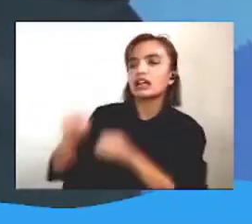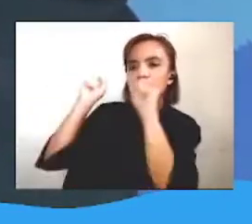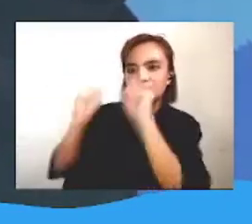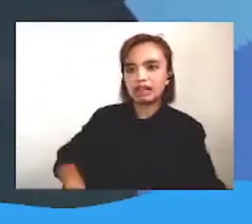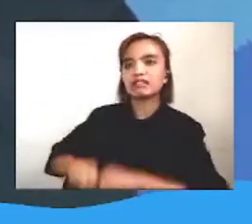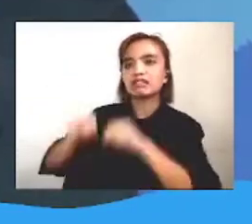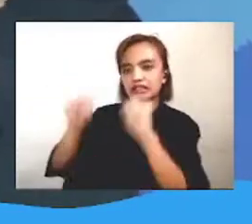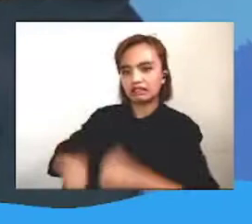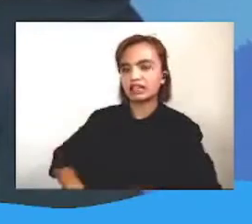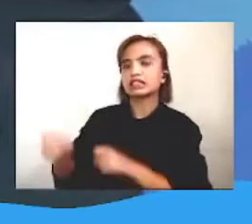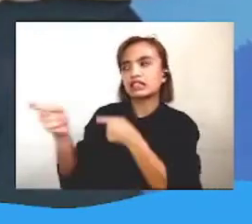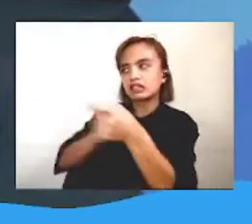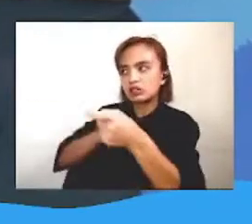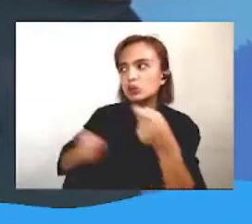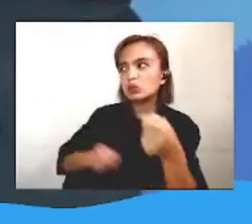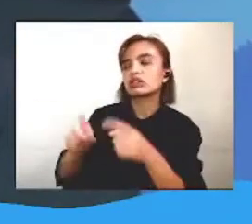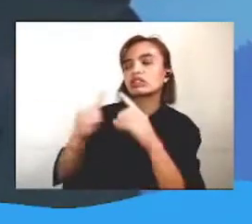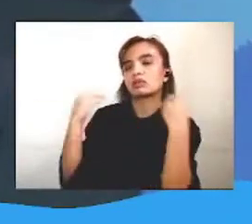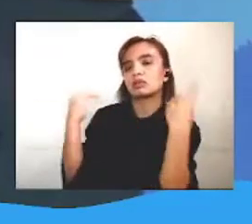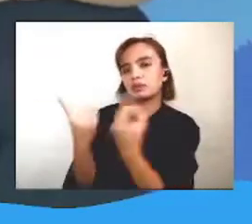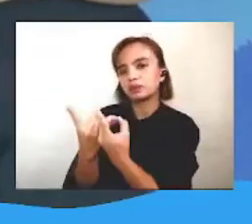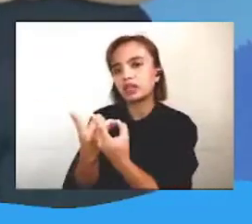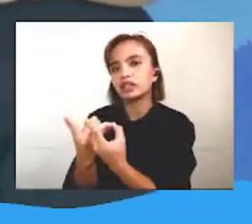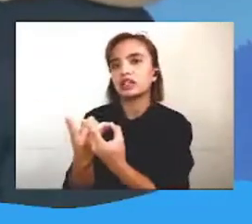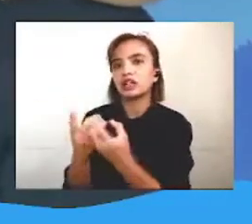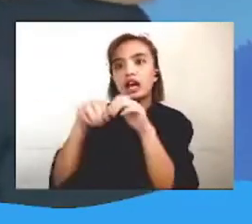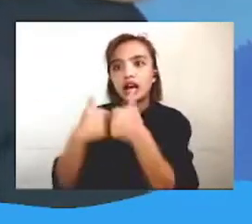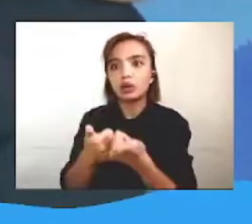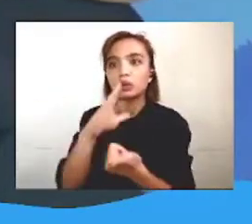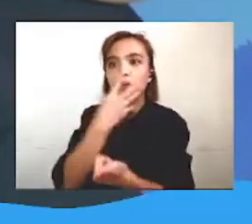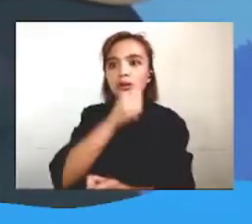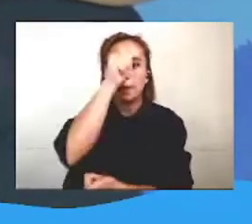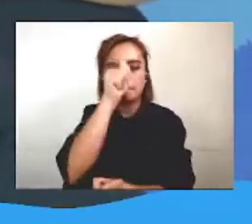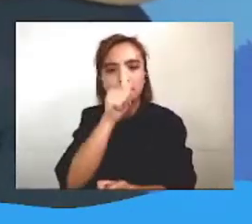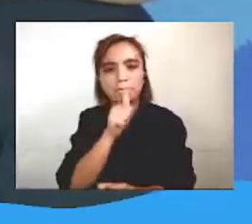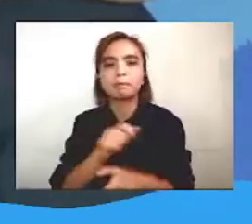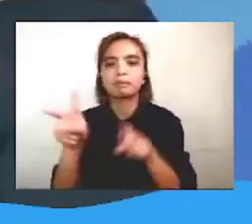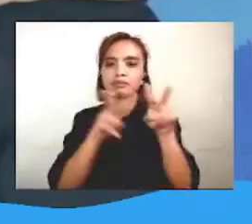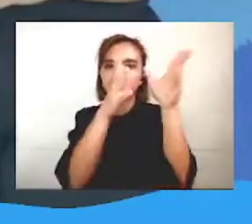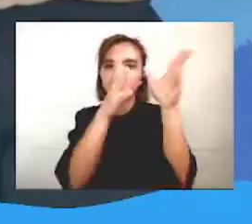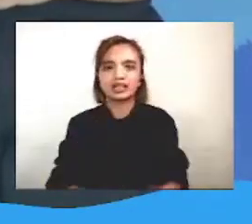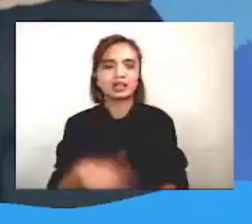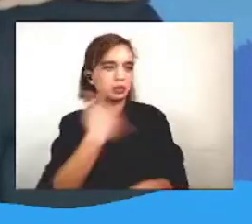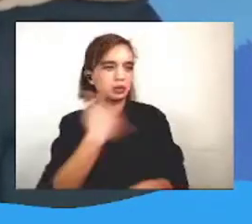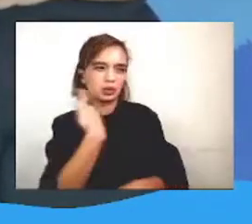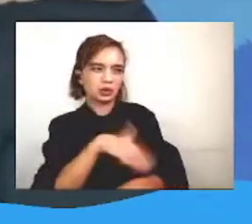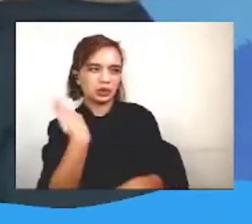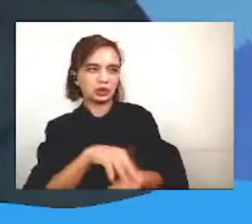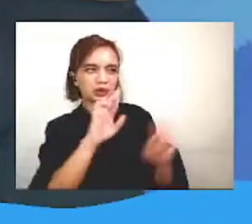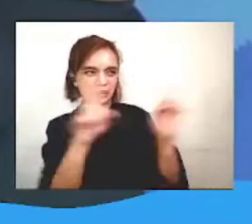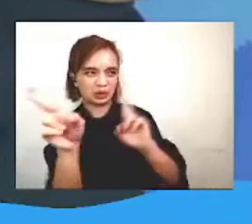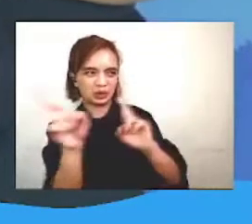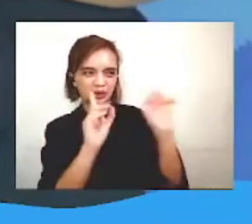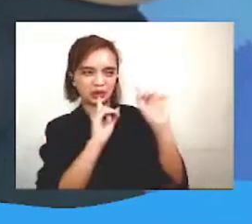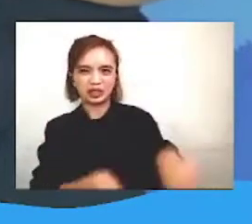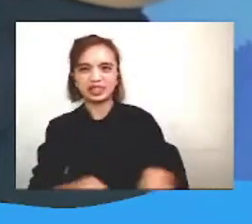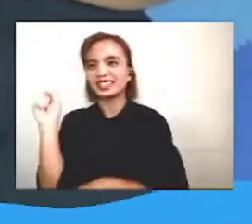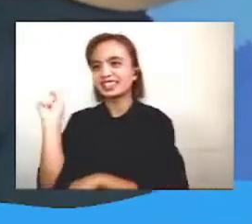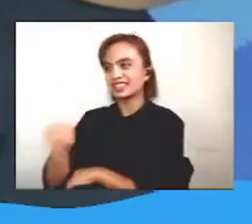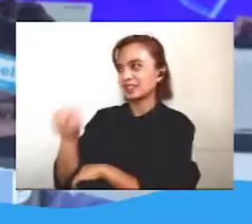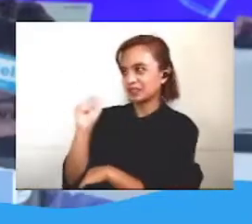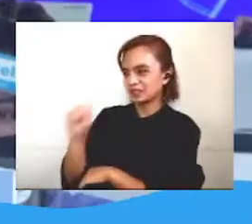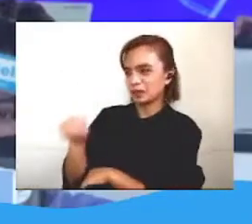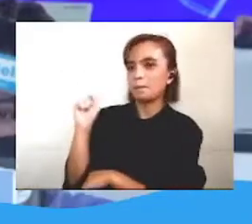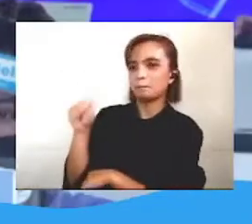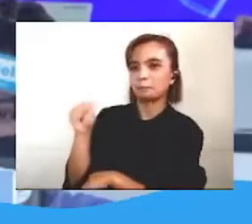sa pamamagitan ng masipag naming diba? Superintendent. Gina G sa pagsagot. Siyempre pa. Siyempre pa, ayan. Para naman